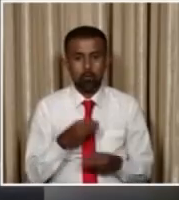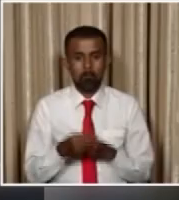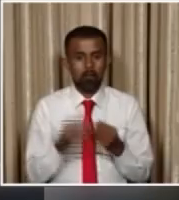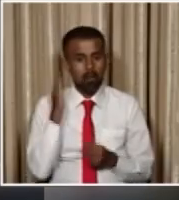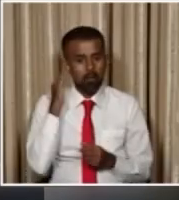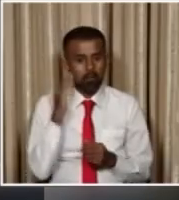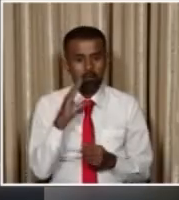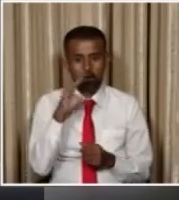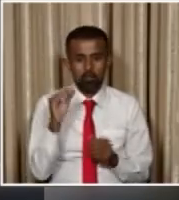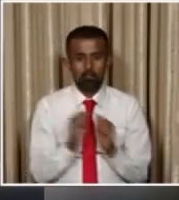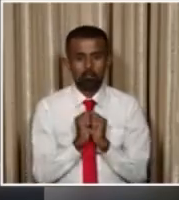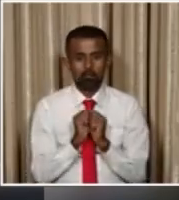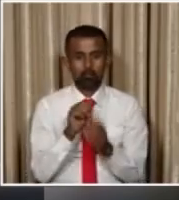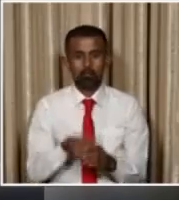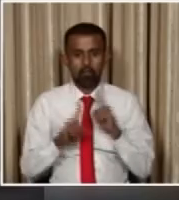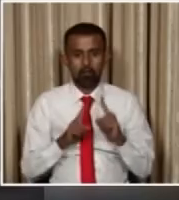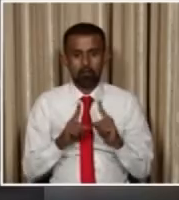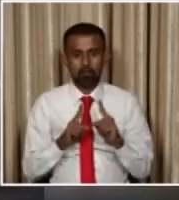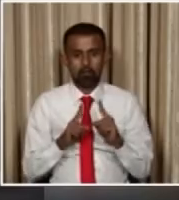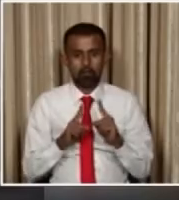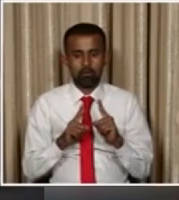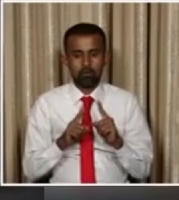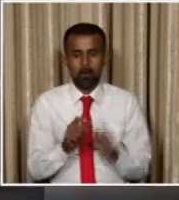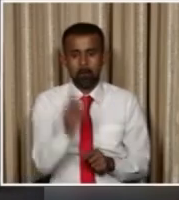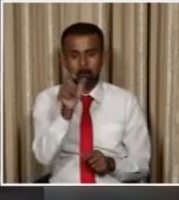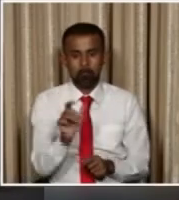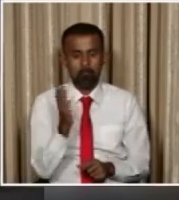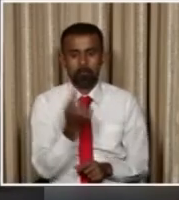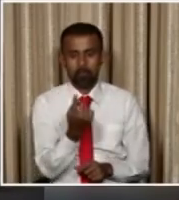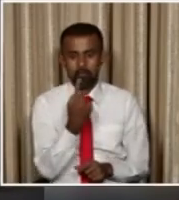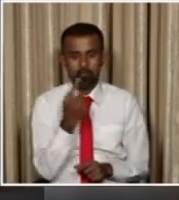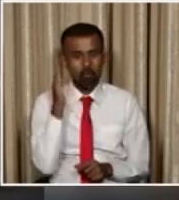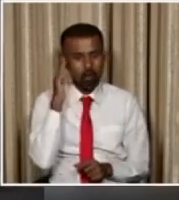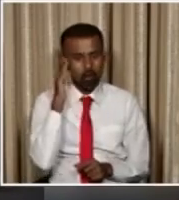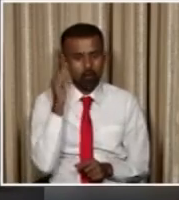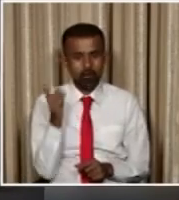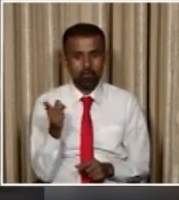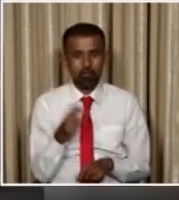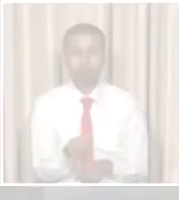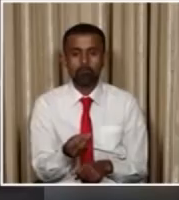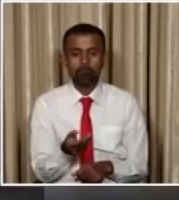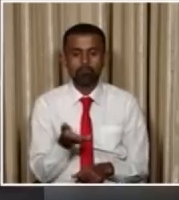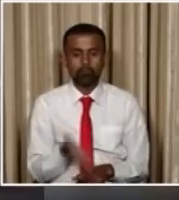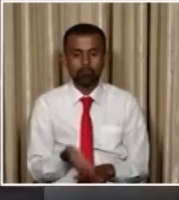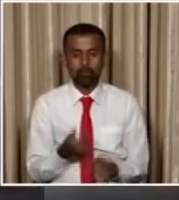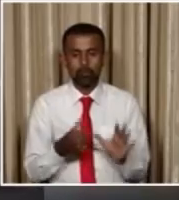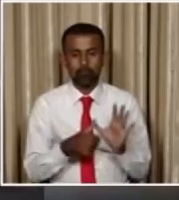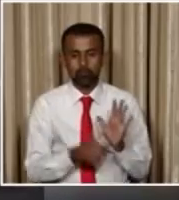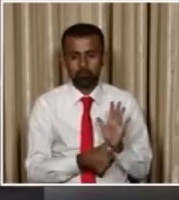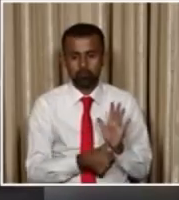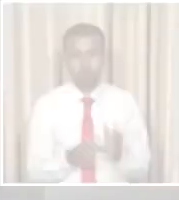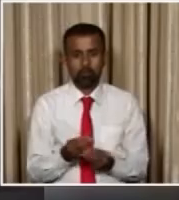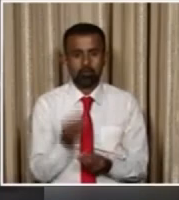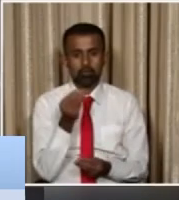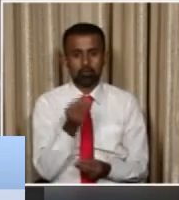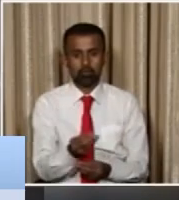කාන්තාවන්ට රාජ්‍ය සේවයේ දීම සඳහා අවස්ථාව ලබා දීම. දැන් මෙතුමා විශේෂයෙන් කතා කරා මේ කාන්තාවන්ට අවස්ථාව ලබා දෙනකොට පනතෙන් විශේෂයෙන් දීලා